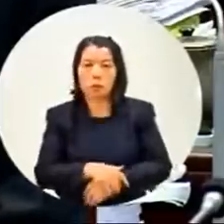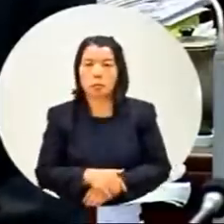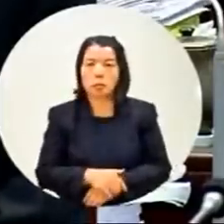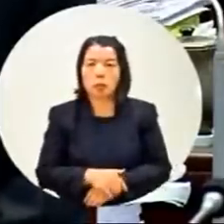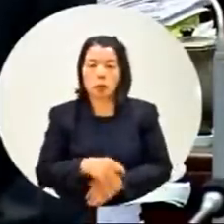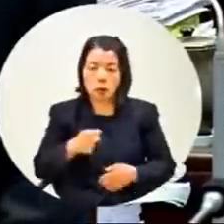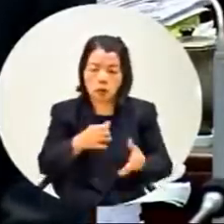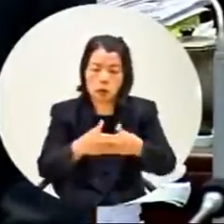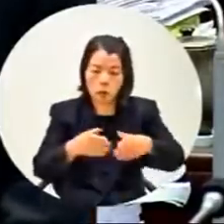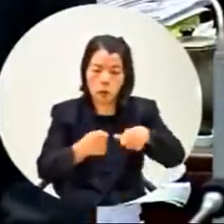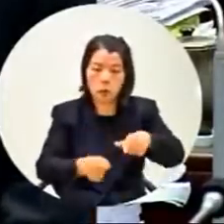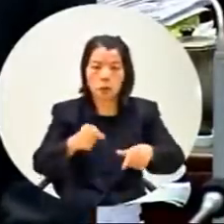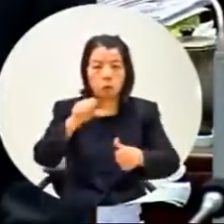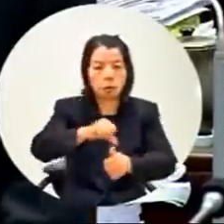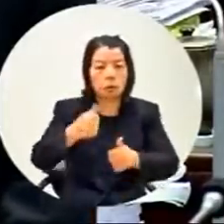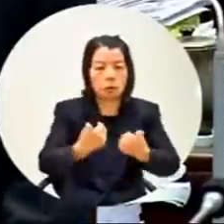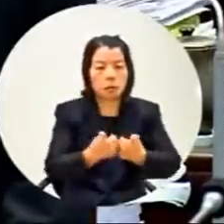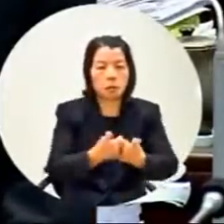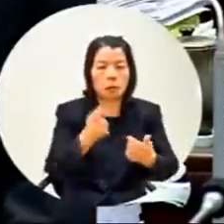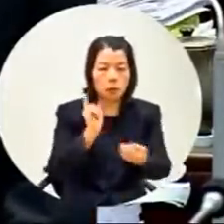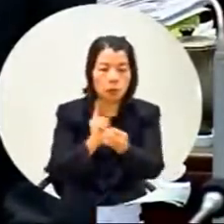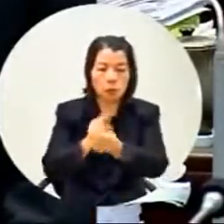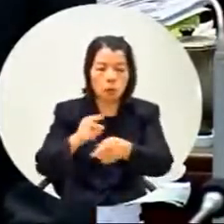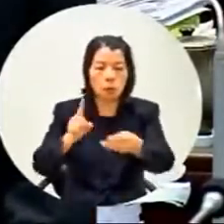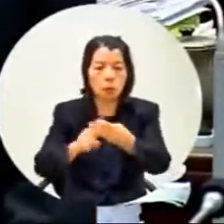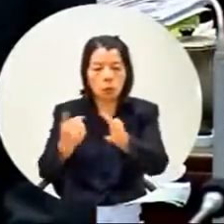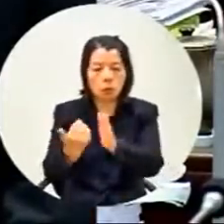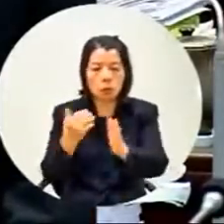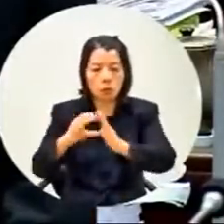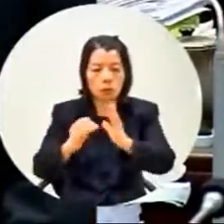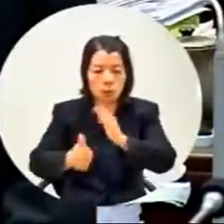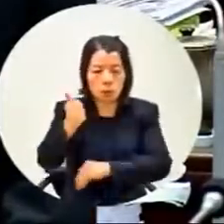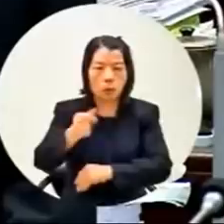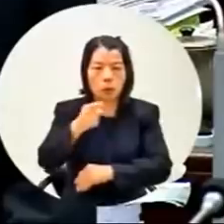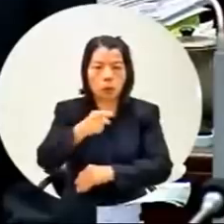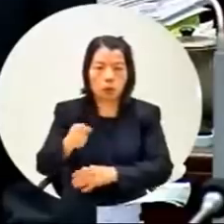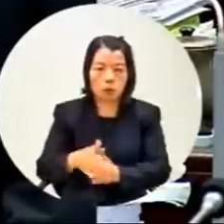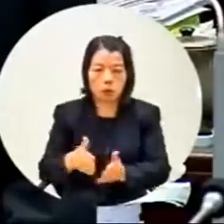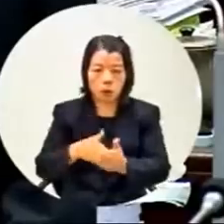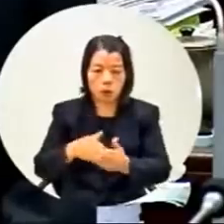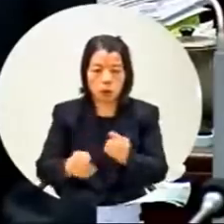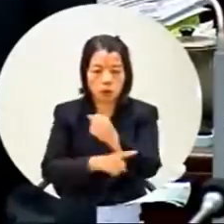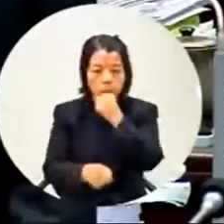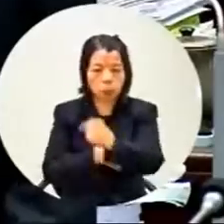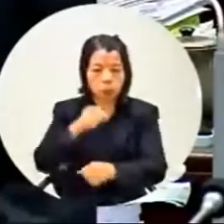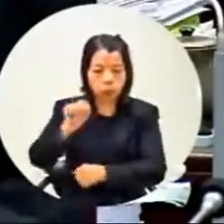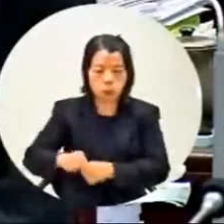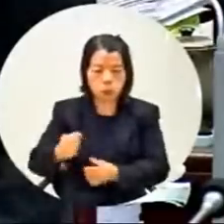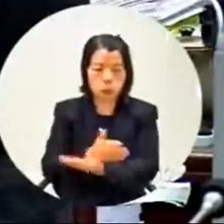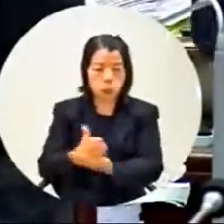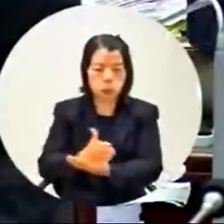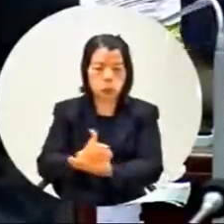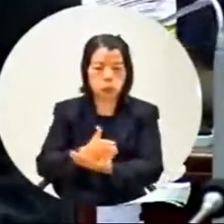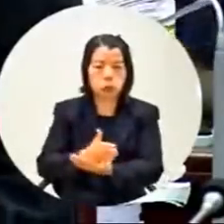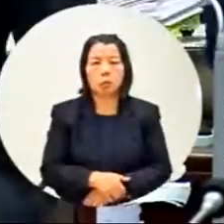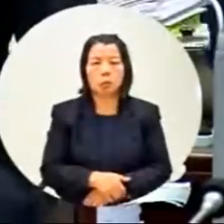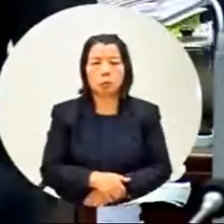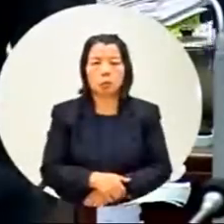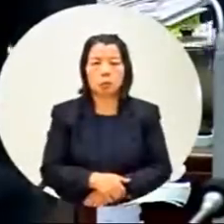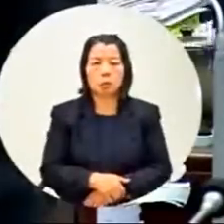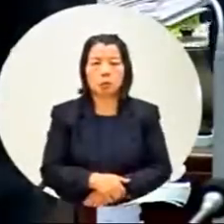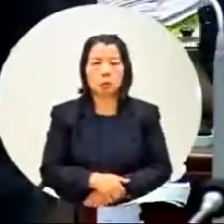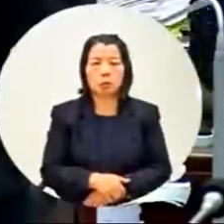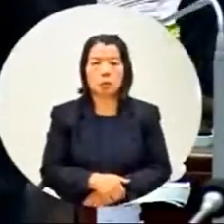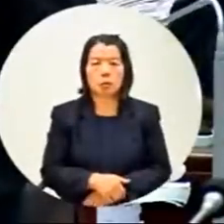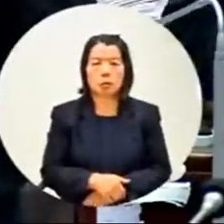工程会上个月对王端人前局长这个样的认定， 更加的确实啊，市长。而